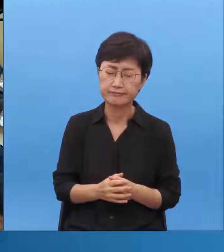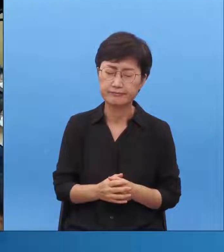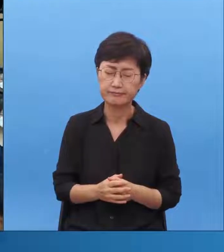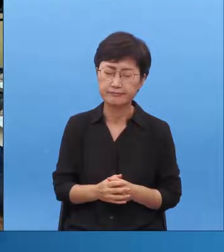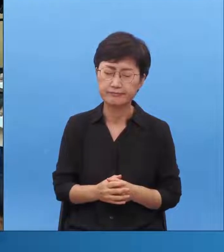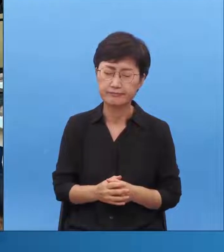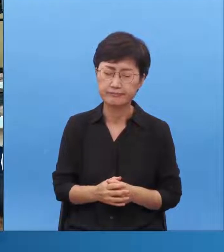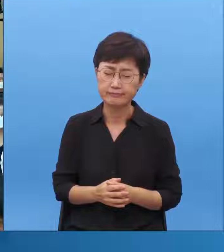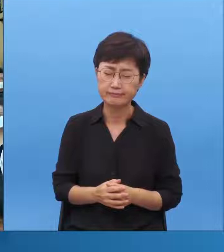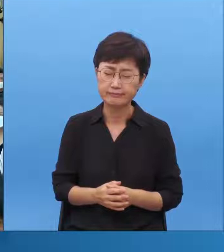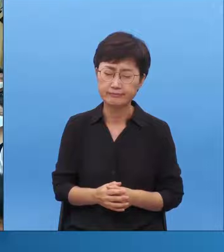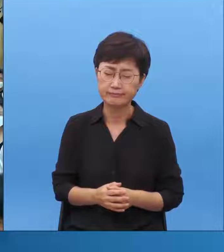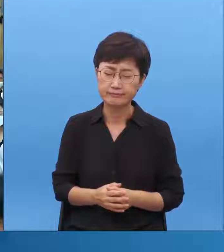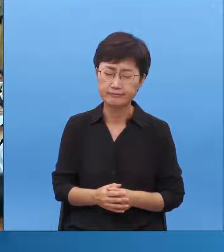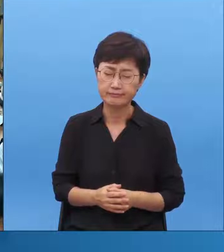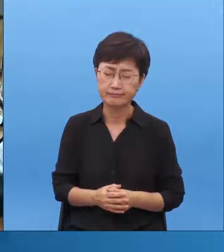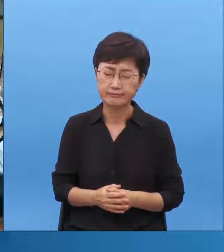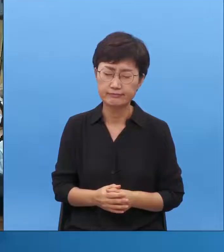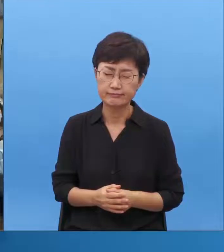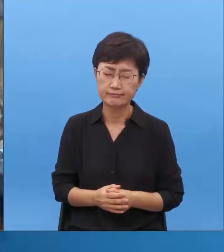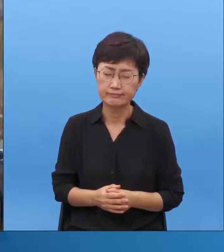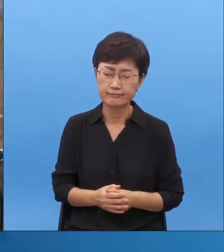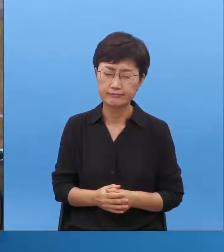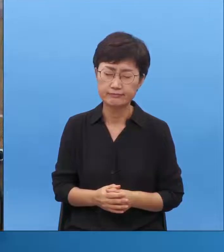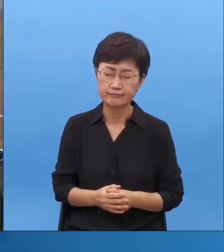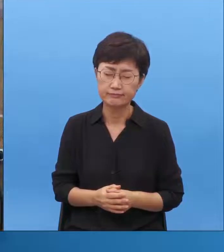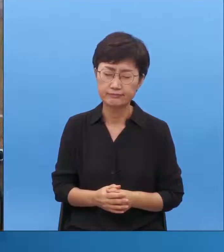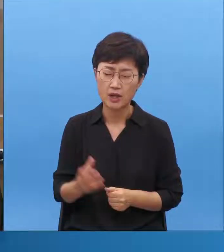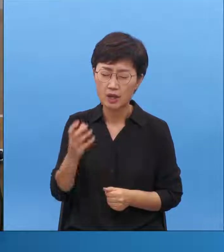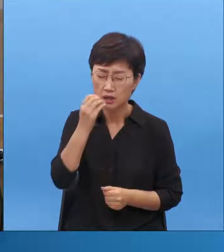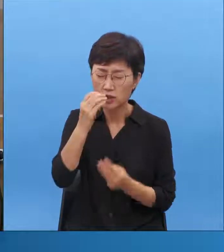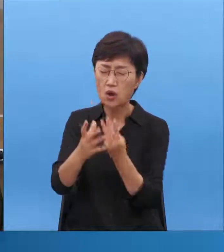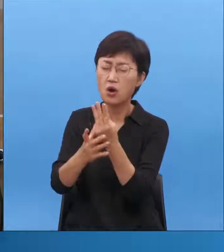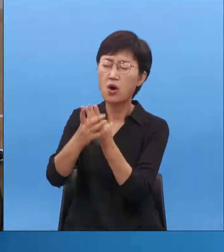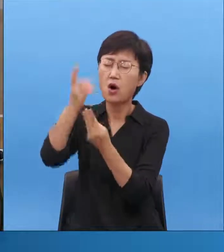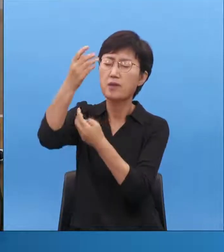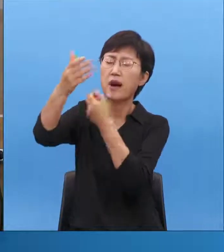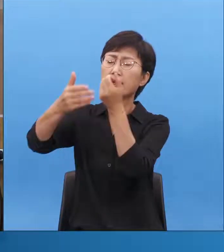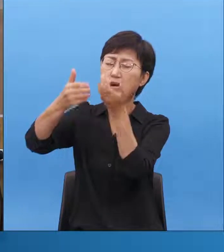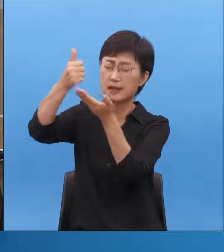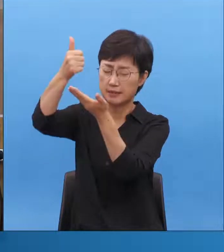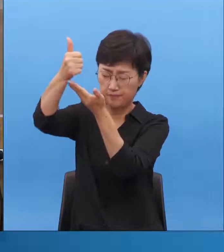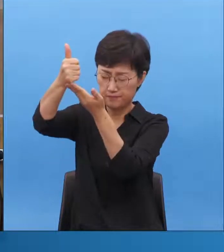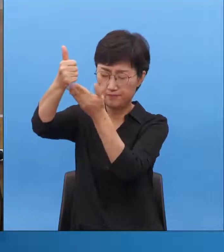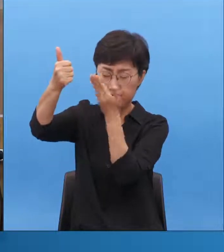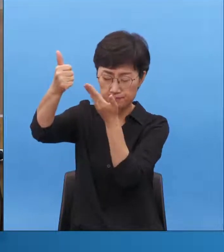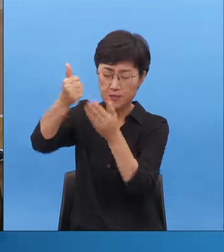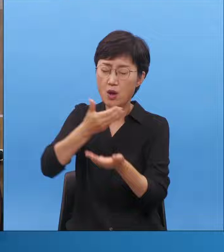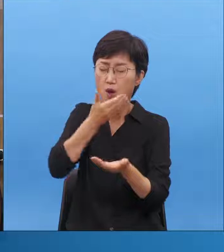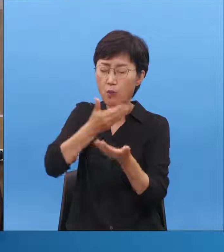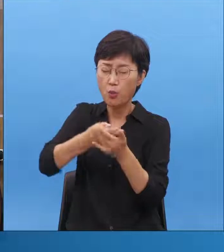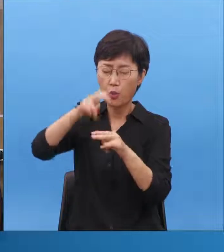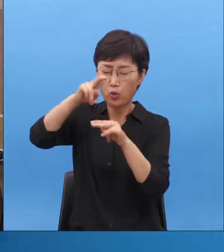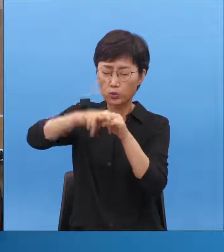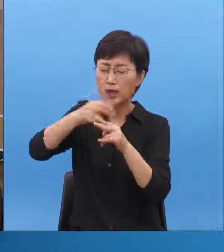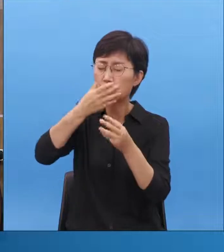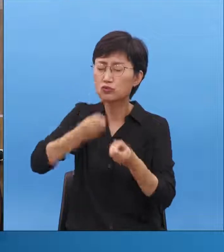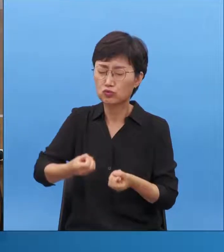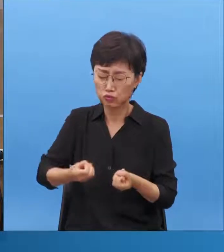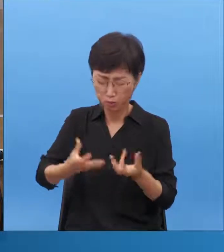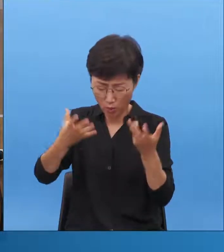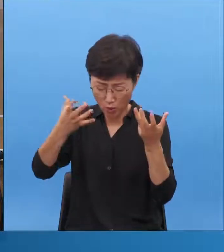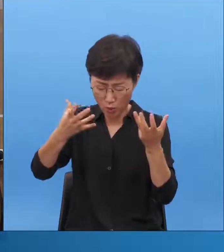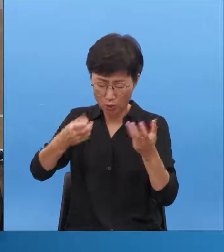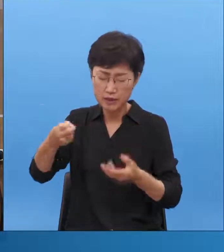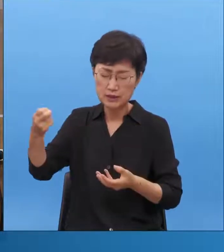the Trinity God who gave us this gospel. 성삼위 하나님이 보좌의 축복과 재창조의 축복과